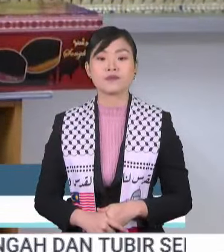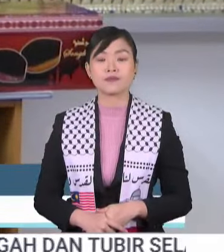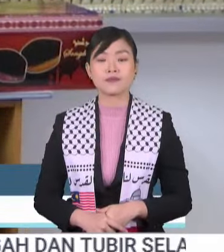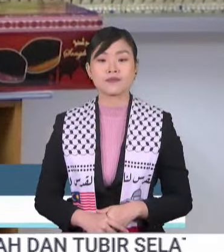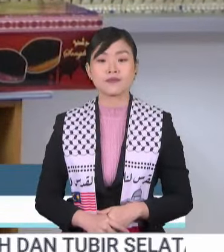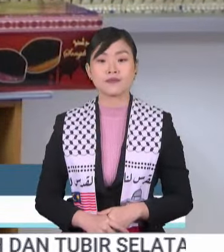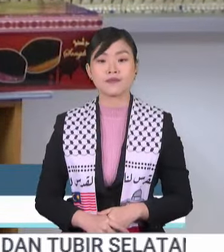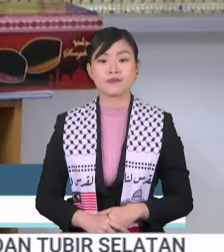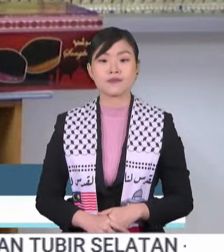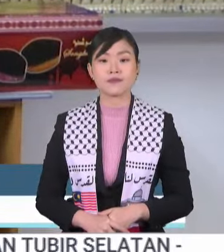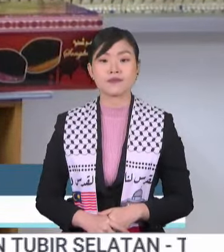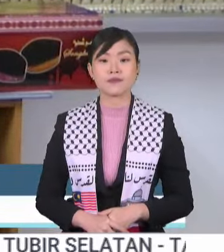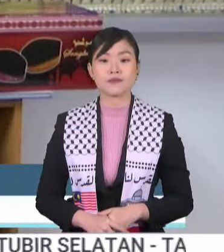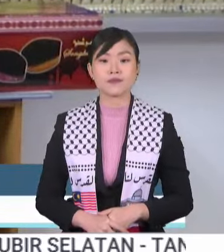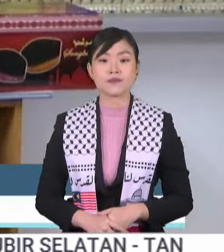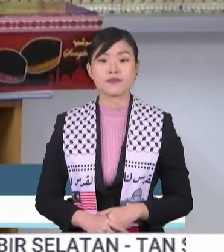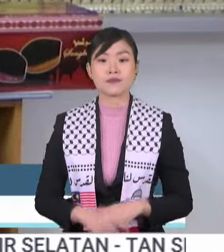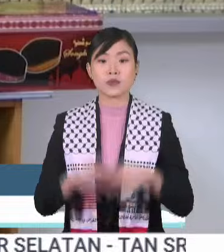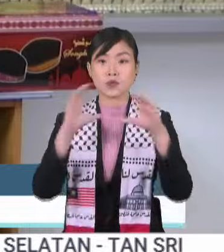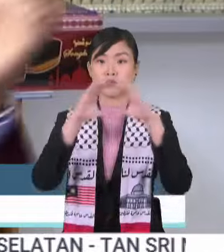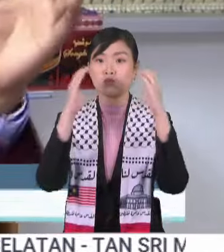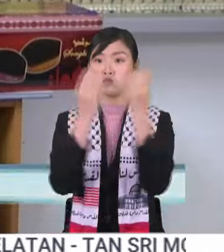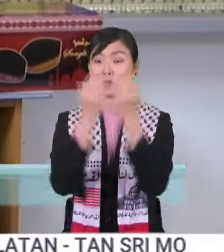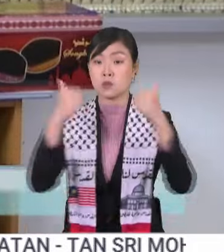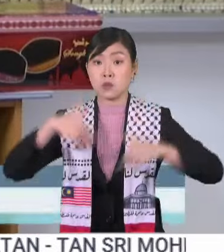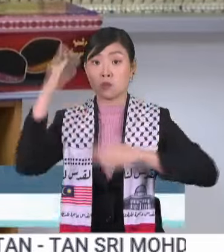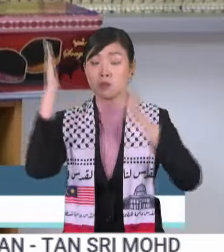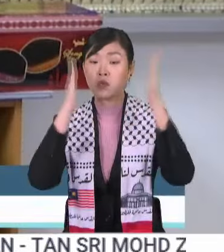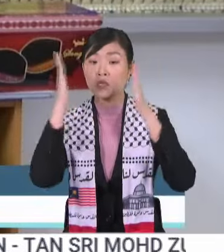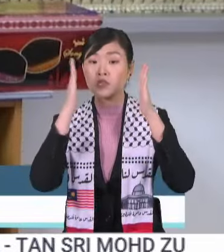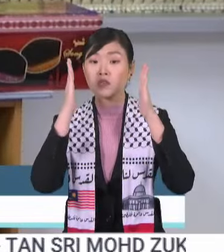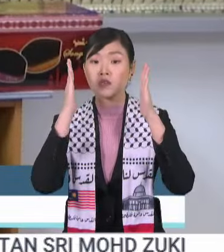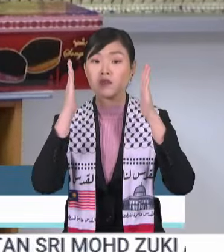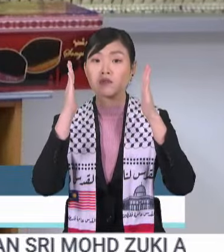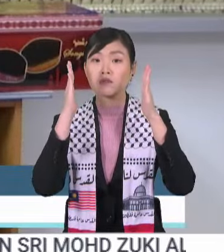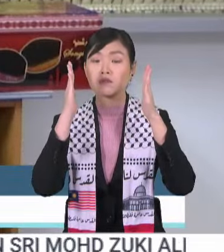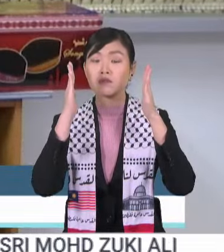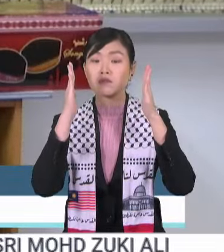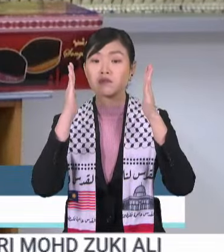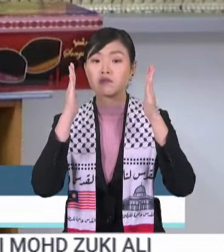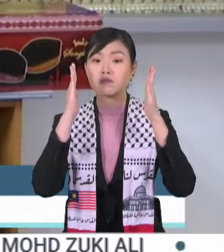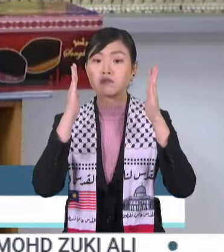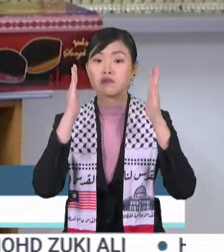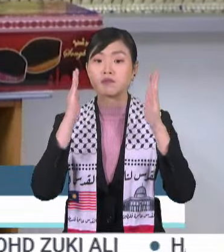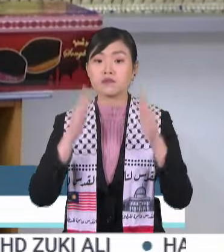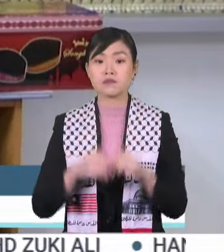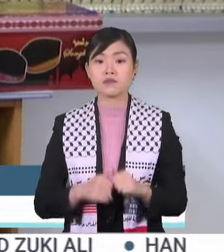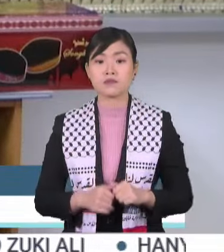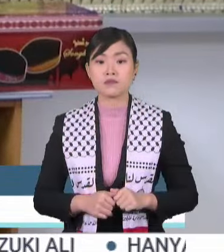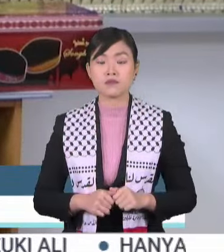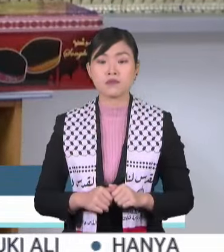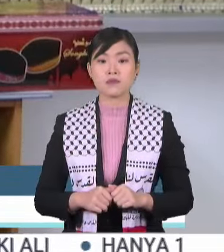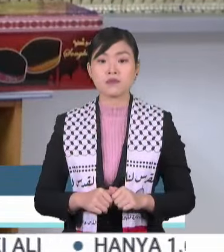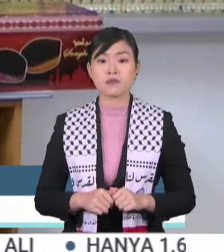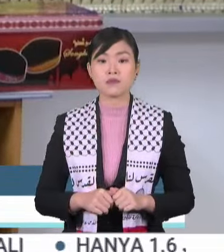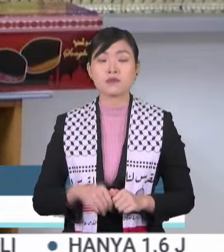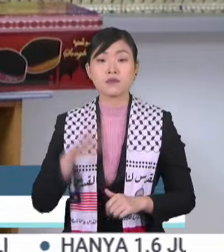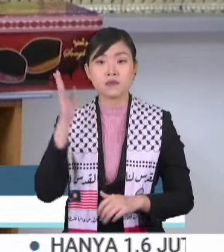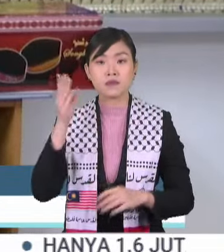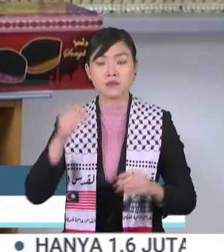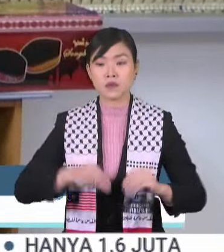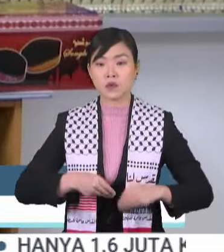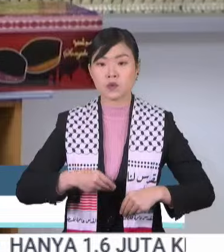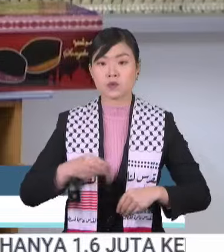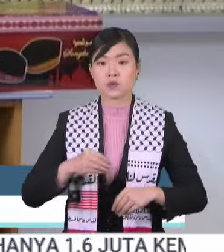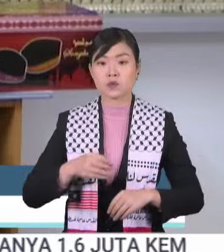wujudnya kelab EEC ni mereka nilah yang akan pergi ke